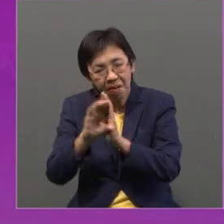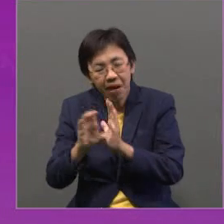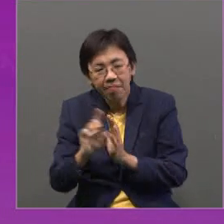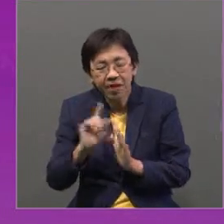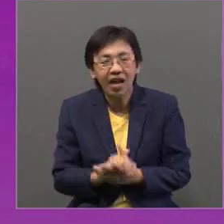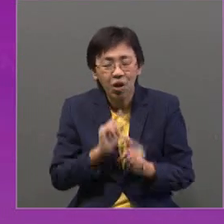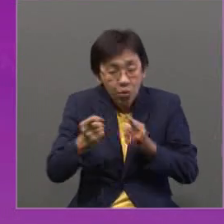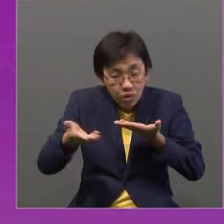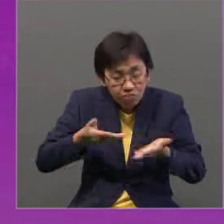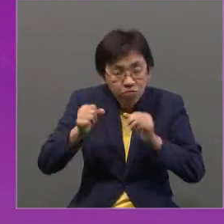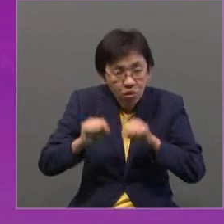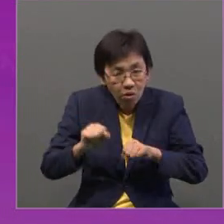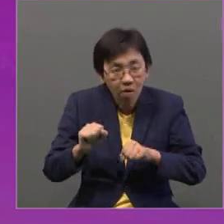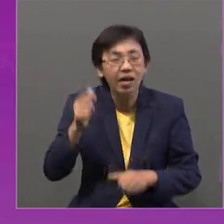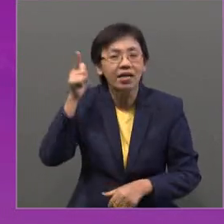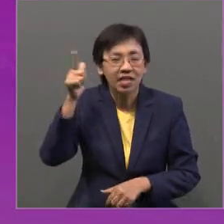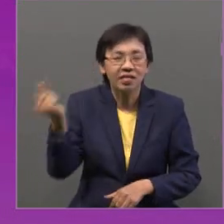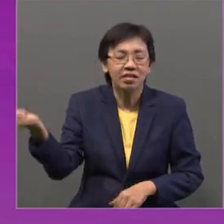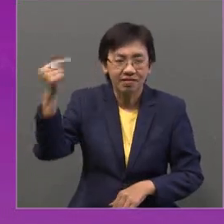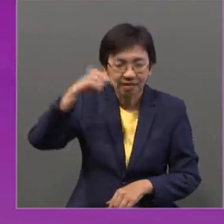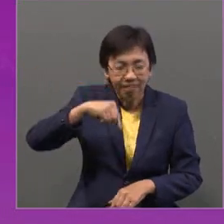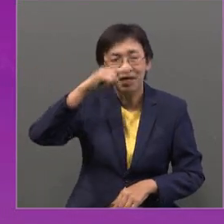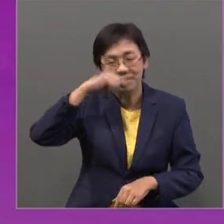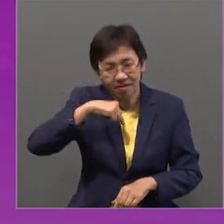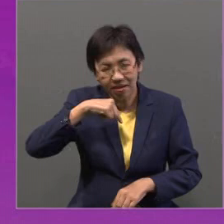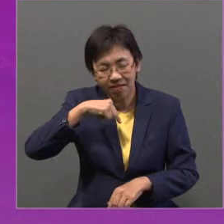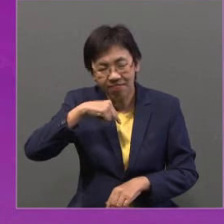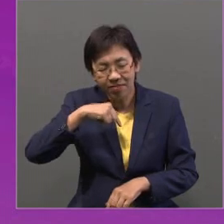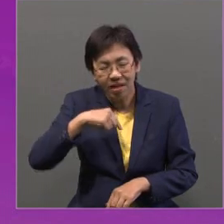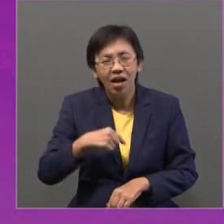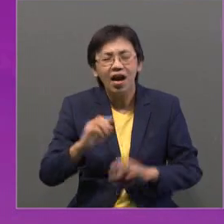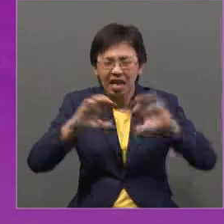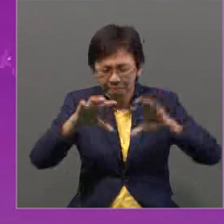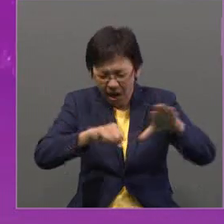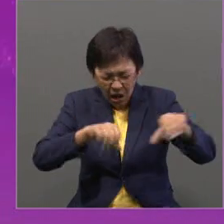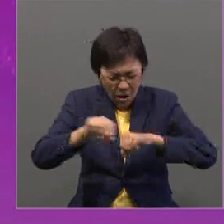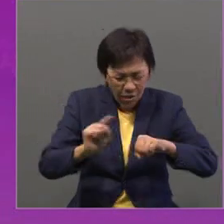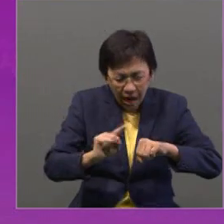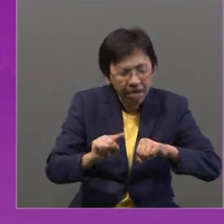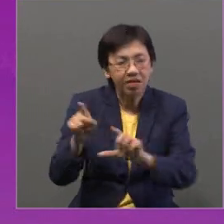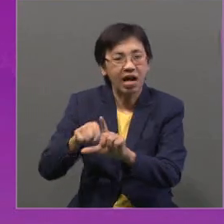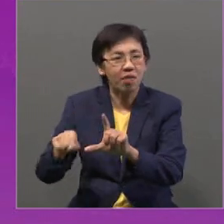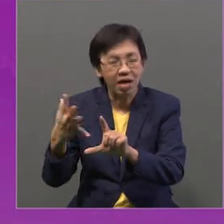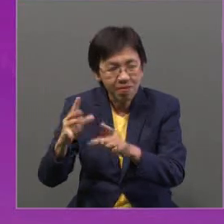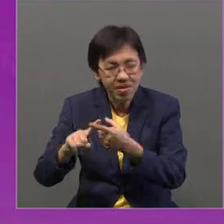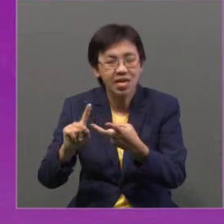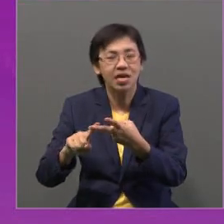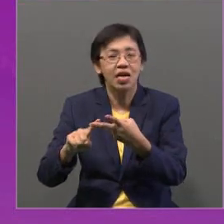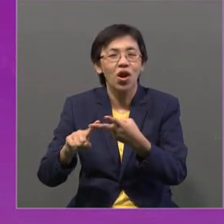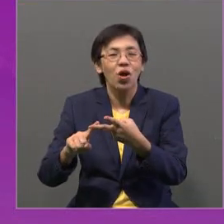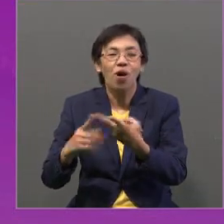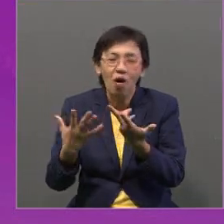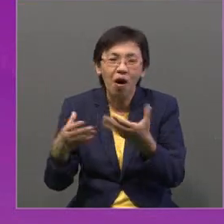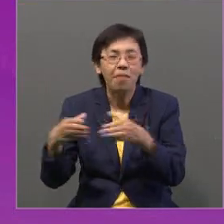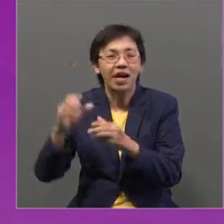แลกกันกับการที่คุณทักษิณจะกลับบ้านนะครับท่ามกลางสูตรจัดตั้งรัฐบาลที่ไม่มี 9ไกลไม่มีลุงนะครับ